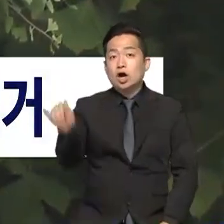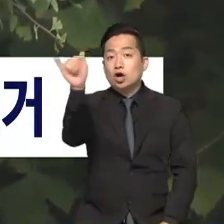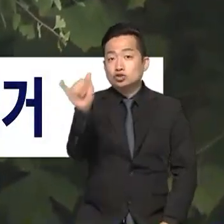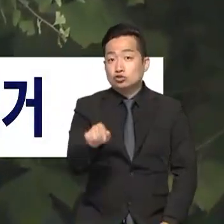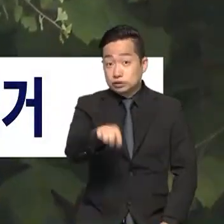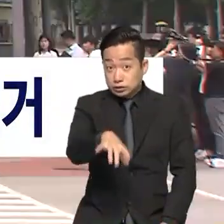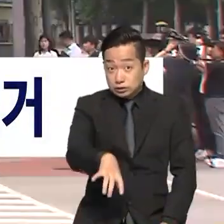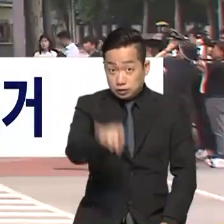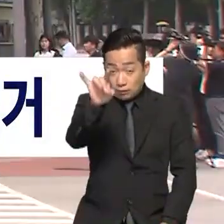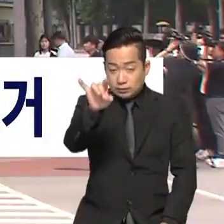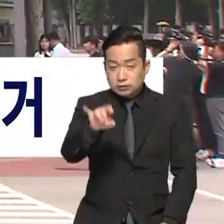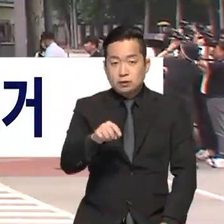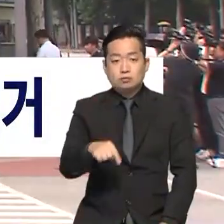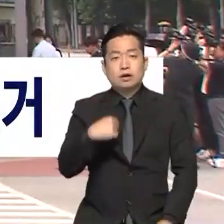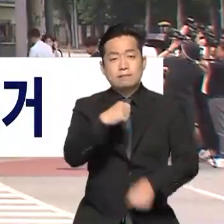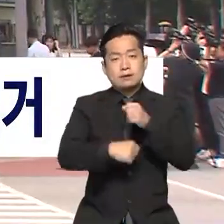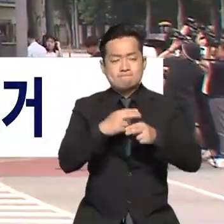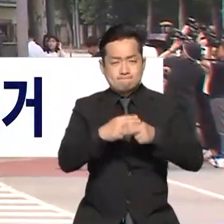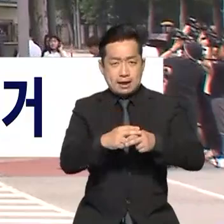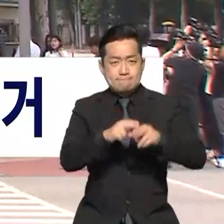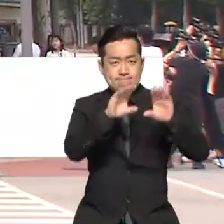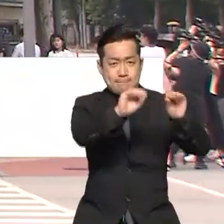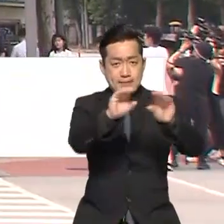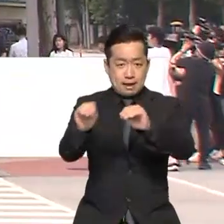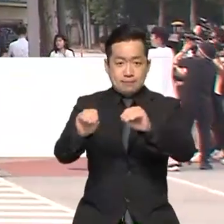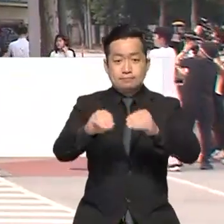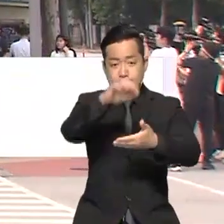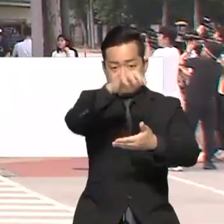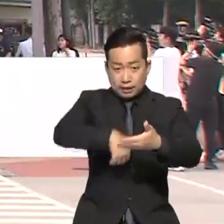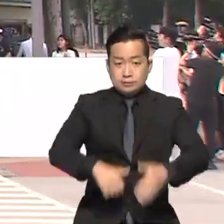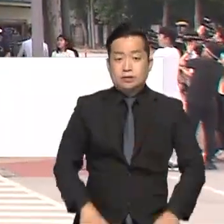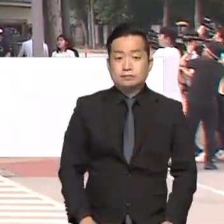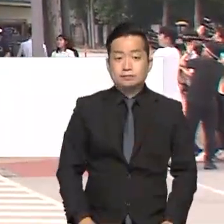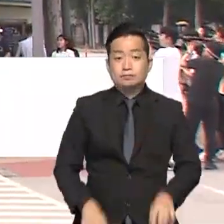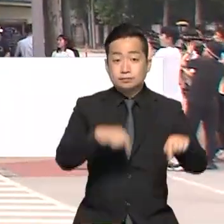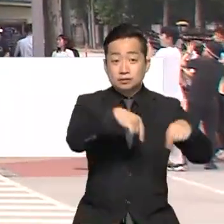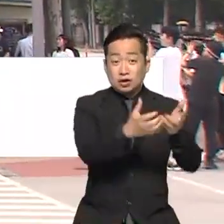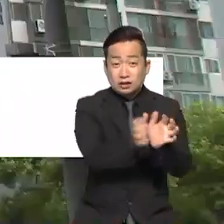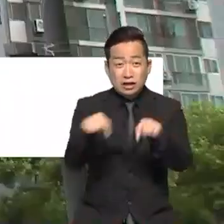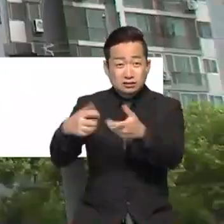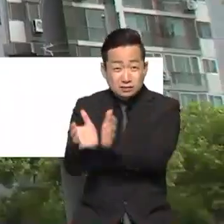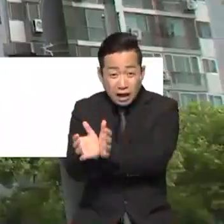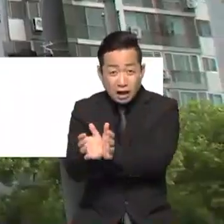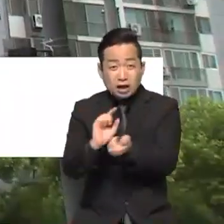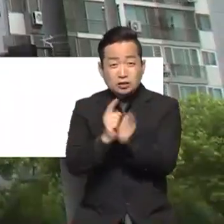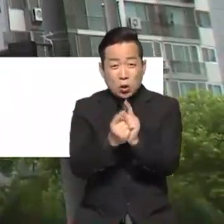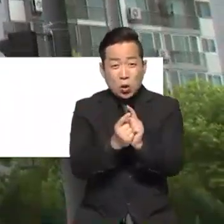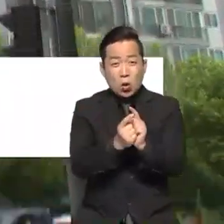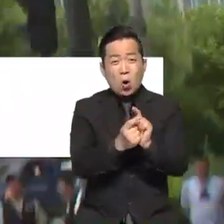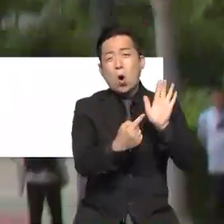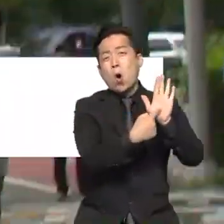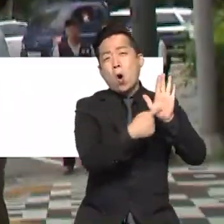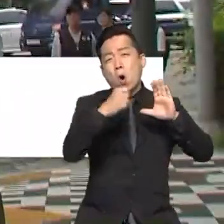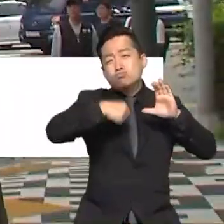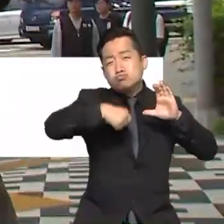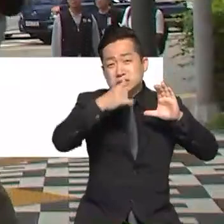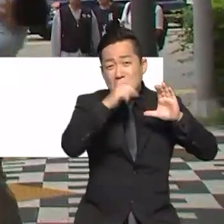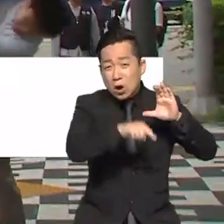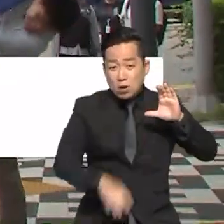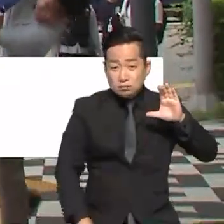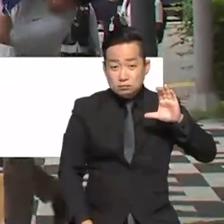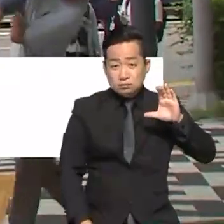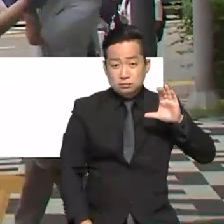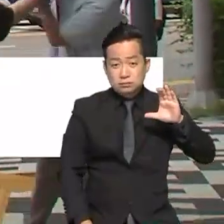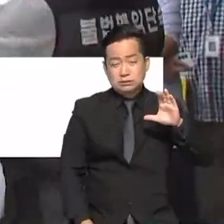중 처음으로 강제 철거를 시작했습니다. 정당끼리 뭐 서로 선전 선동하는 건데 이게